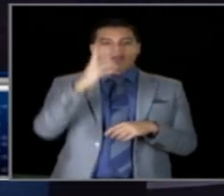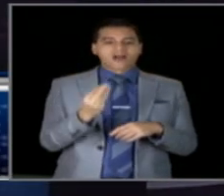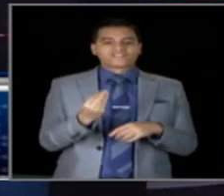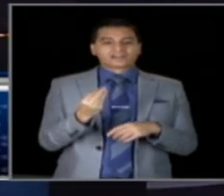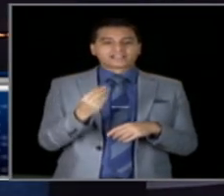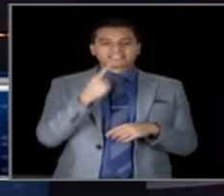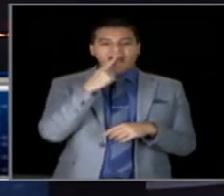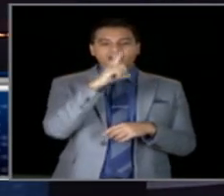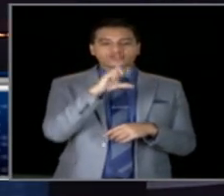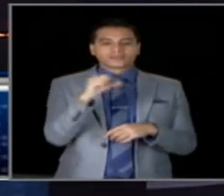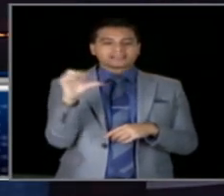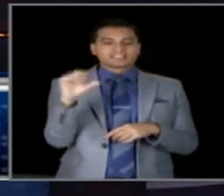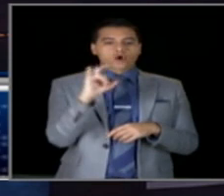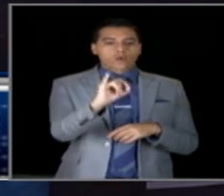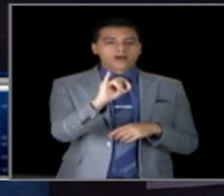إفريقيا عام